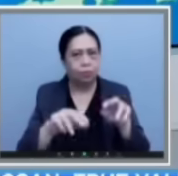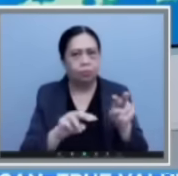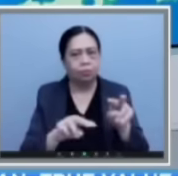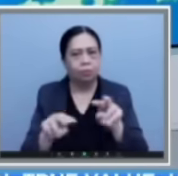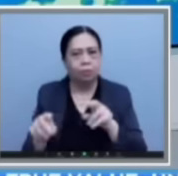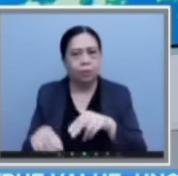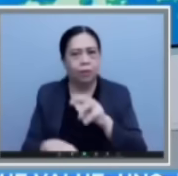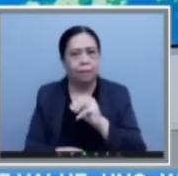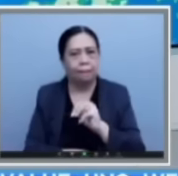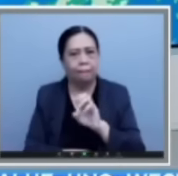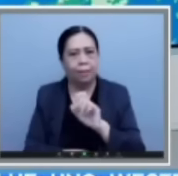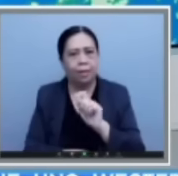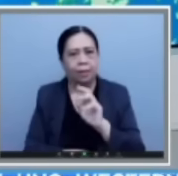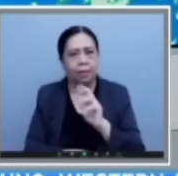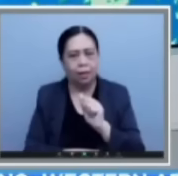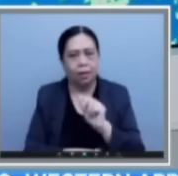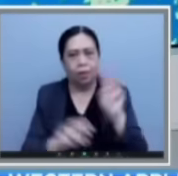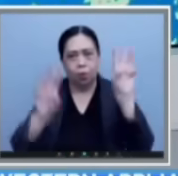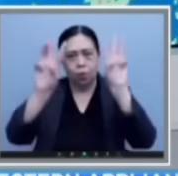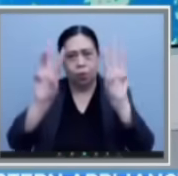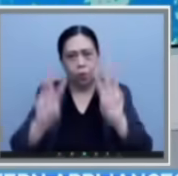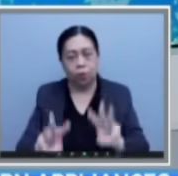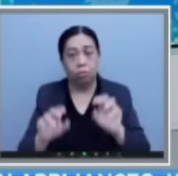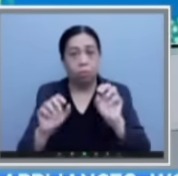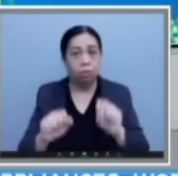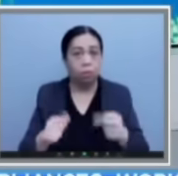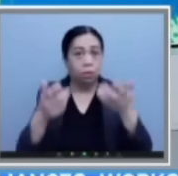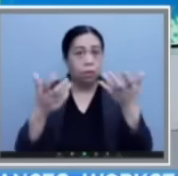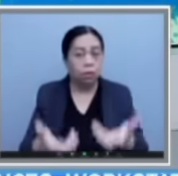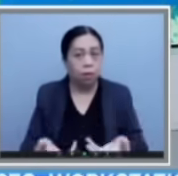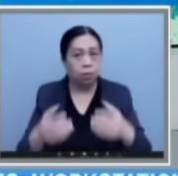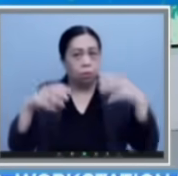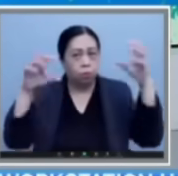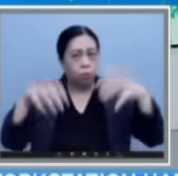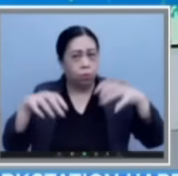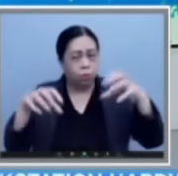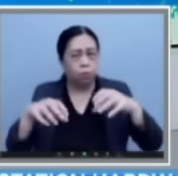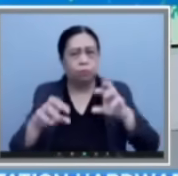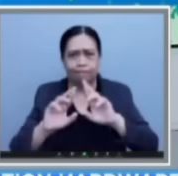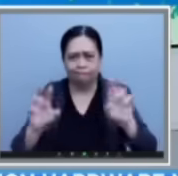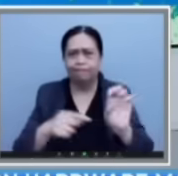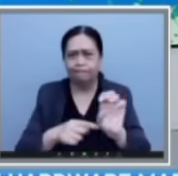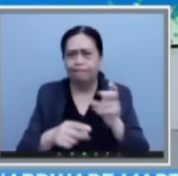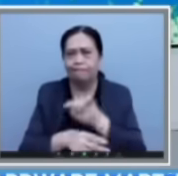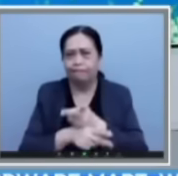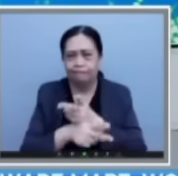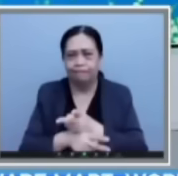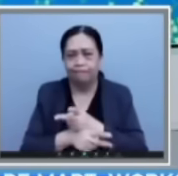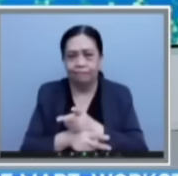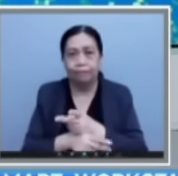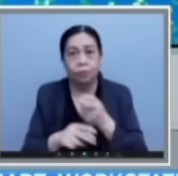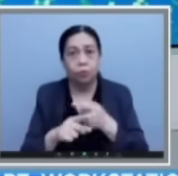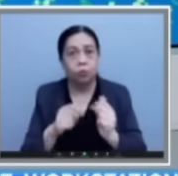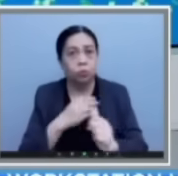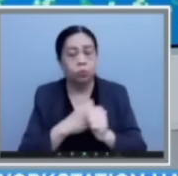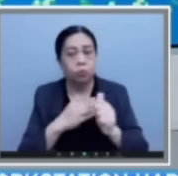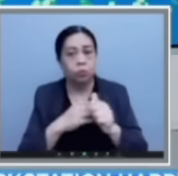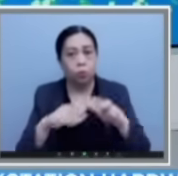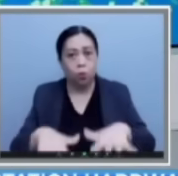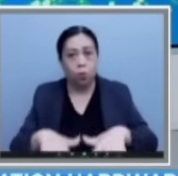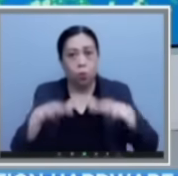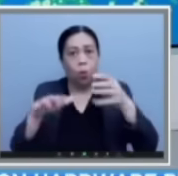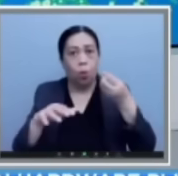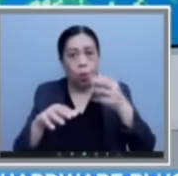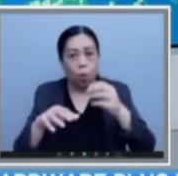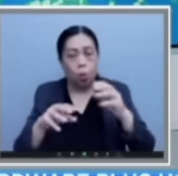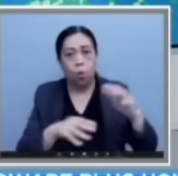Metro weather posible ang heavy to intense rain sa ilang lugar kaya maging alerto mga k balitaa sa banta ng baha o Lance slide